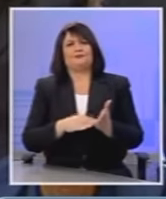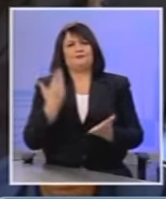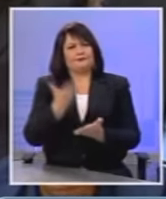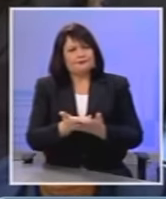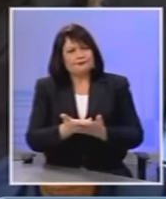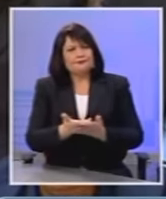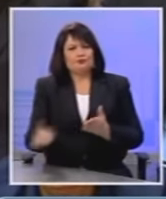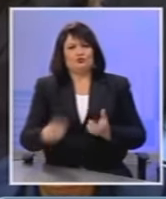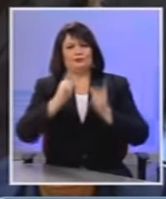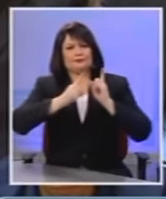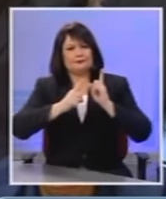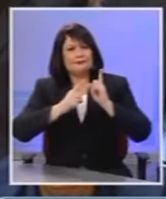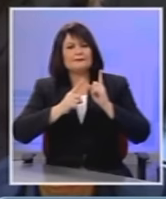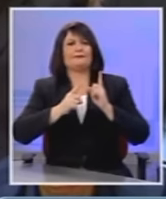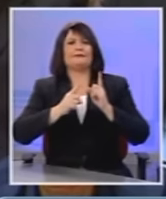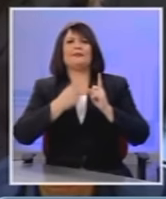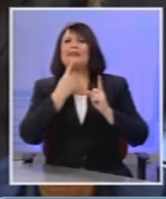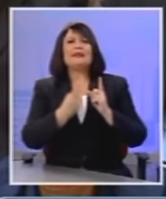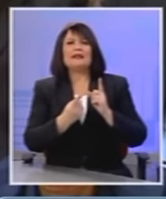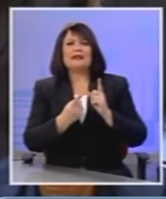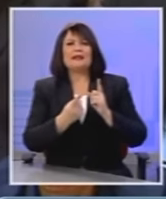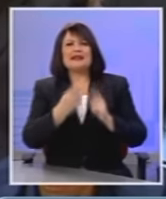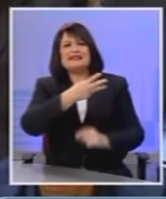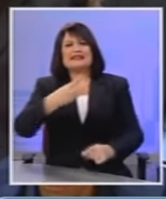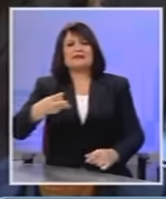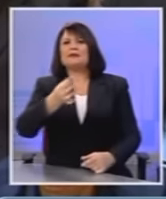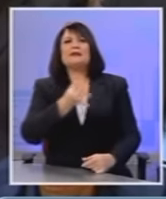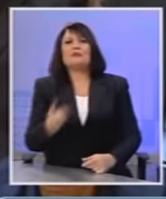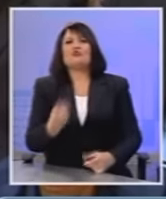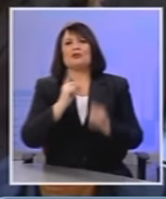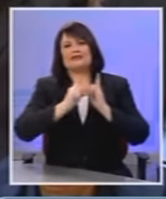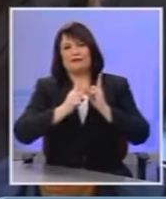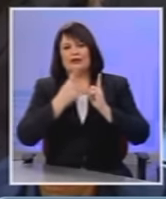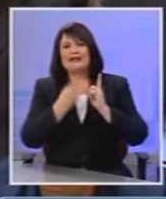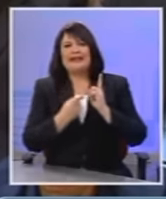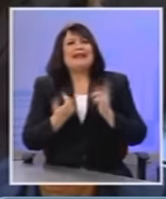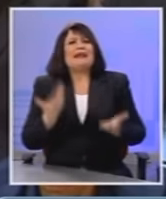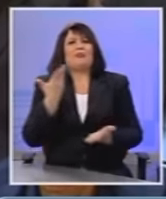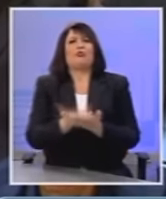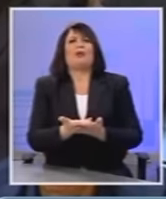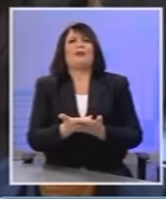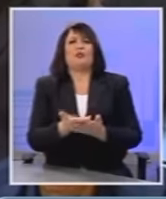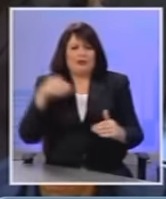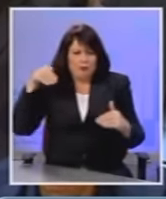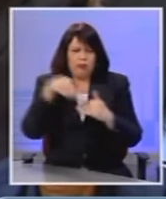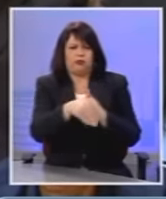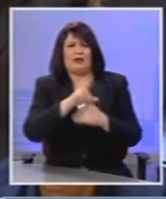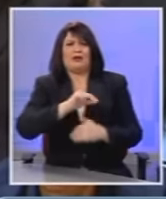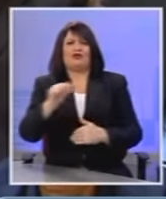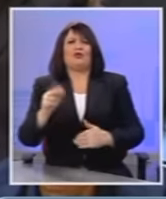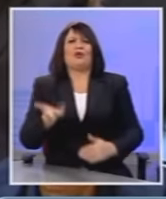νέα συμφωνία, σύμφωνα με την φρασιολογία του ΣΥΡΙΖΑ, δεν ήταν ηφαισιακά.